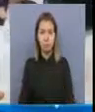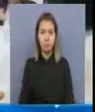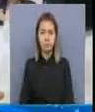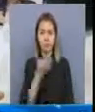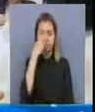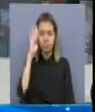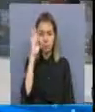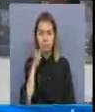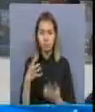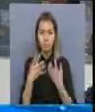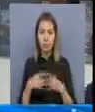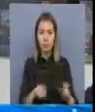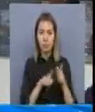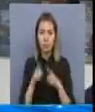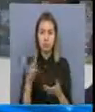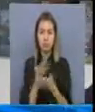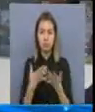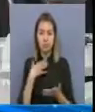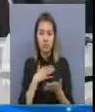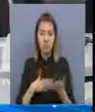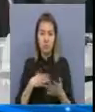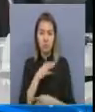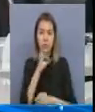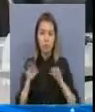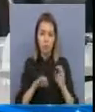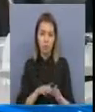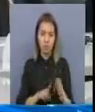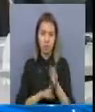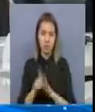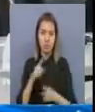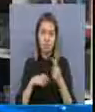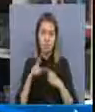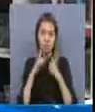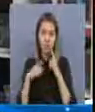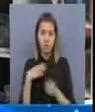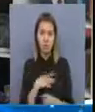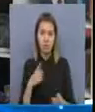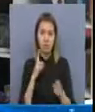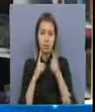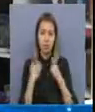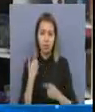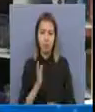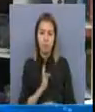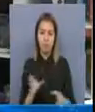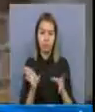Ақмола облысын цифрландыруға қатысты бірқатар маңызды жобалар қолға алынуда. Жиын барысында аталмыш сала өкілдері кәсіпорындар мен білім беру мекемелеріне